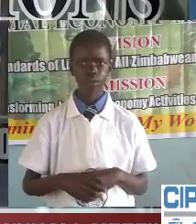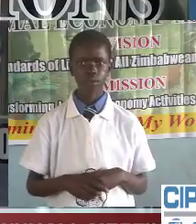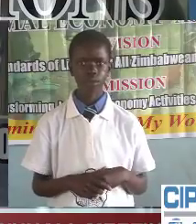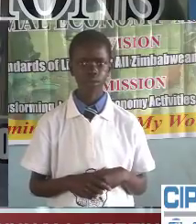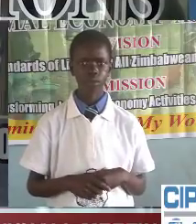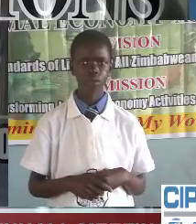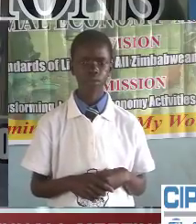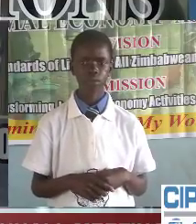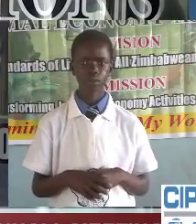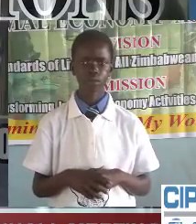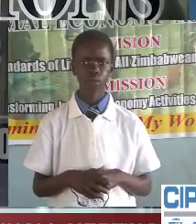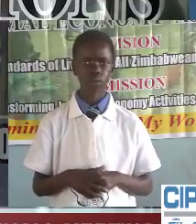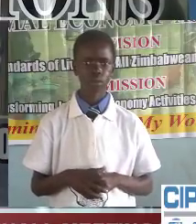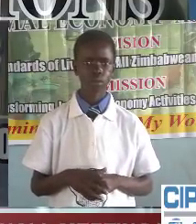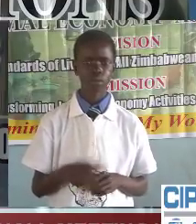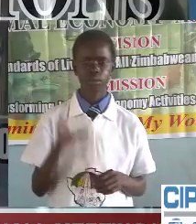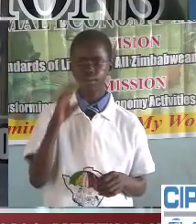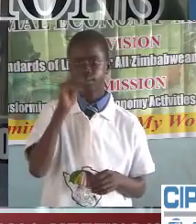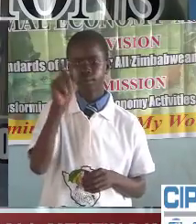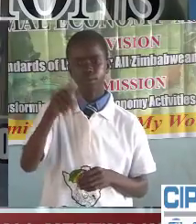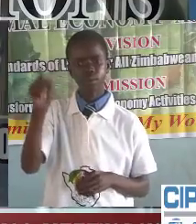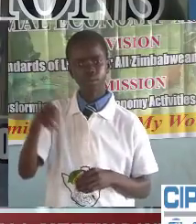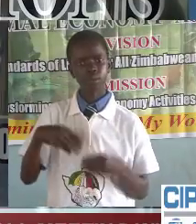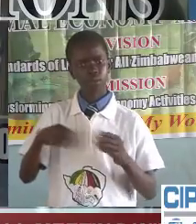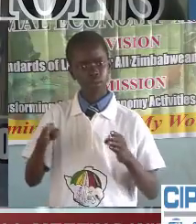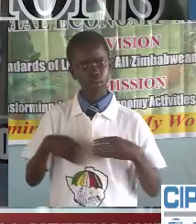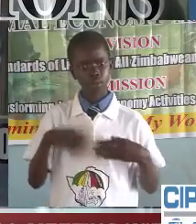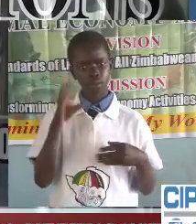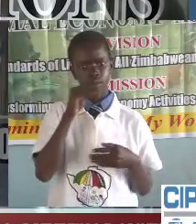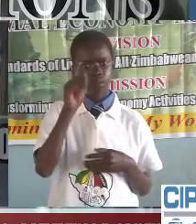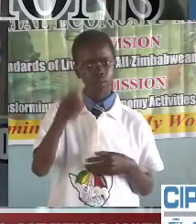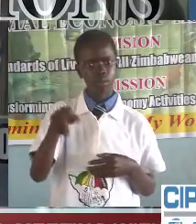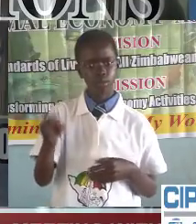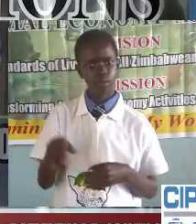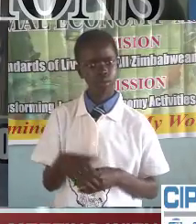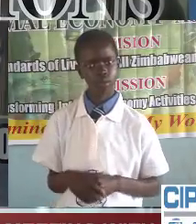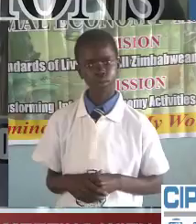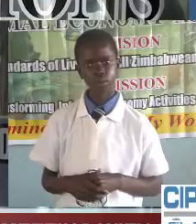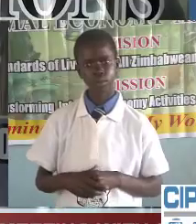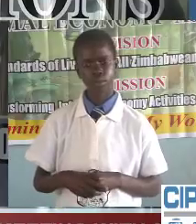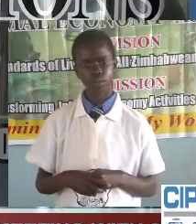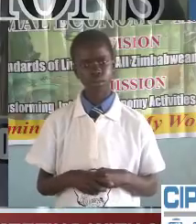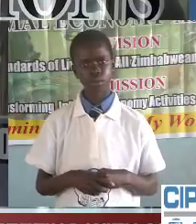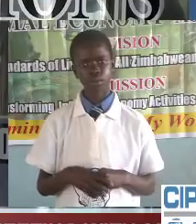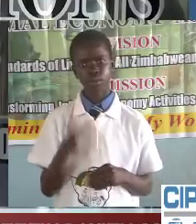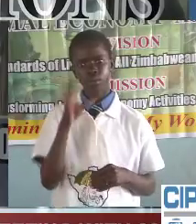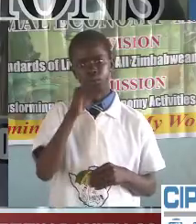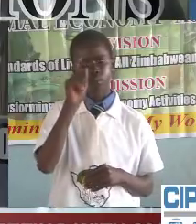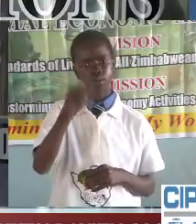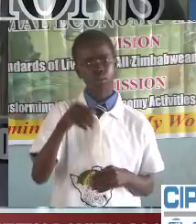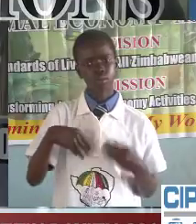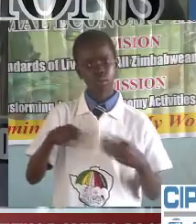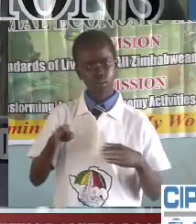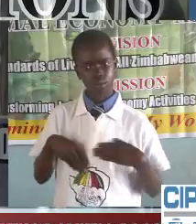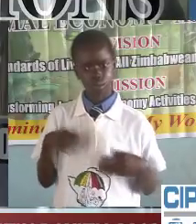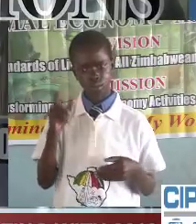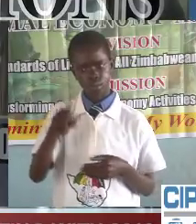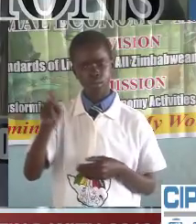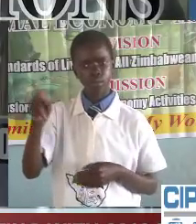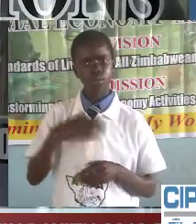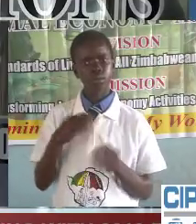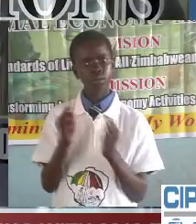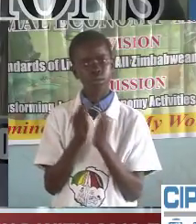inini ndino believer mune yatinoti consulting and giving feedback.